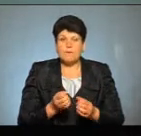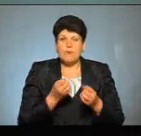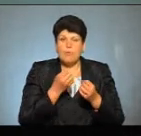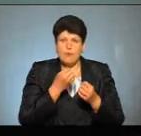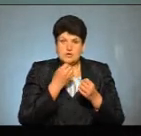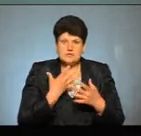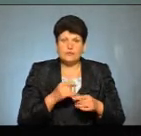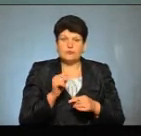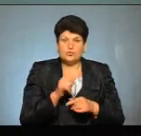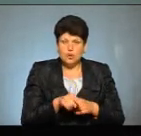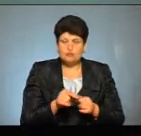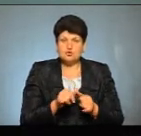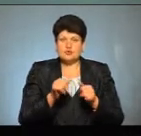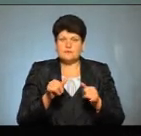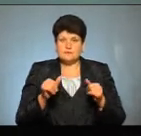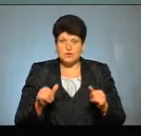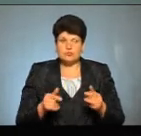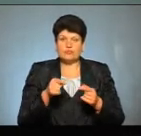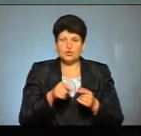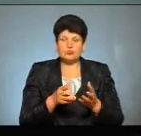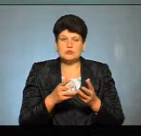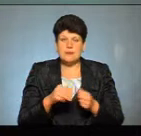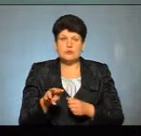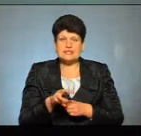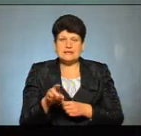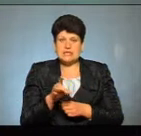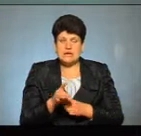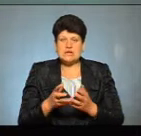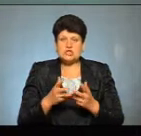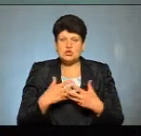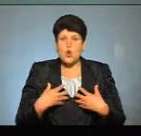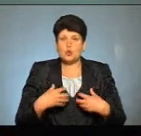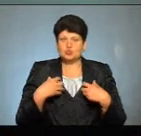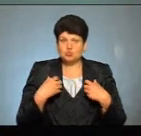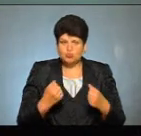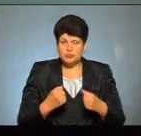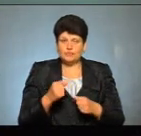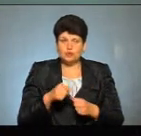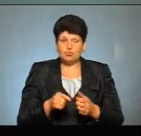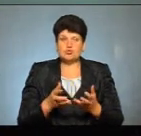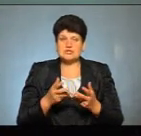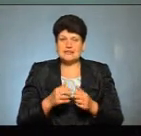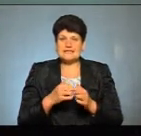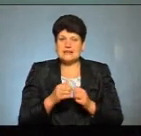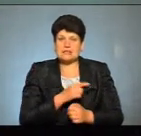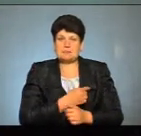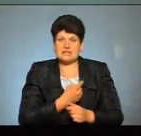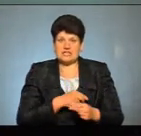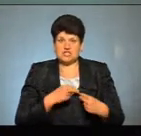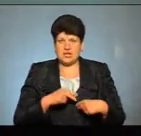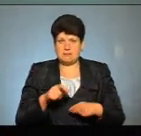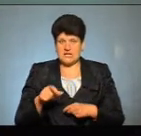що збільшується в тому числі по Монастирському районі число одужавших, в тому числі серед медичних